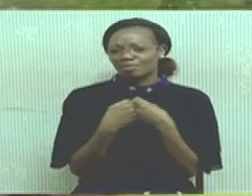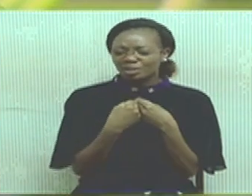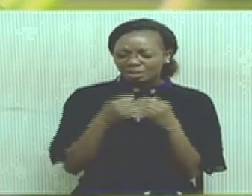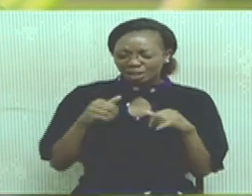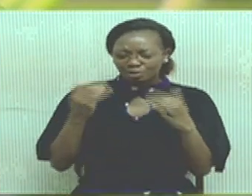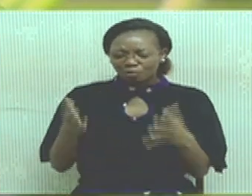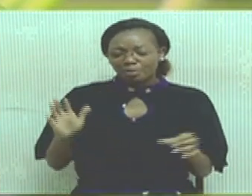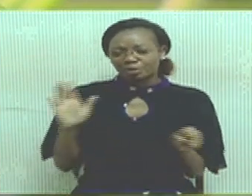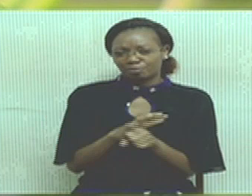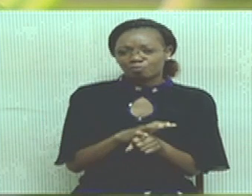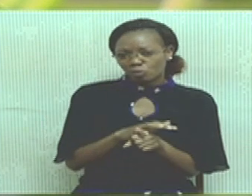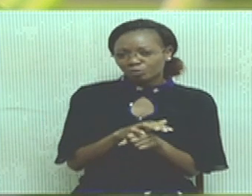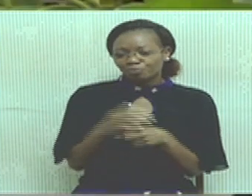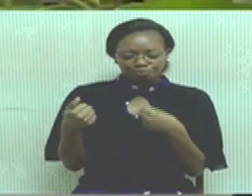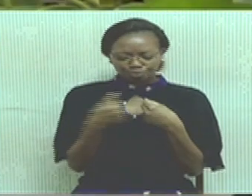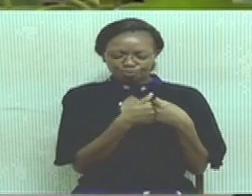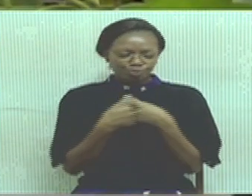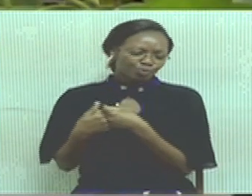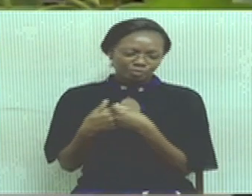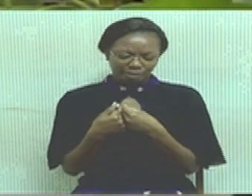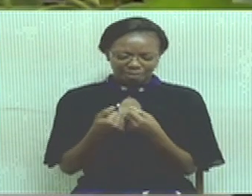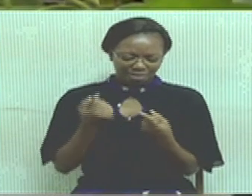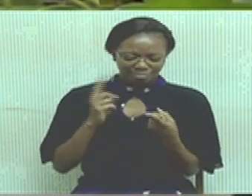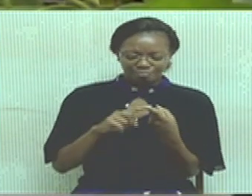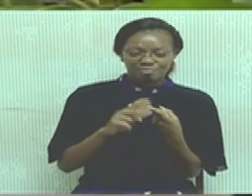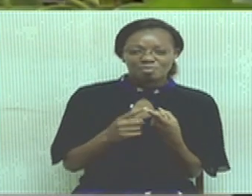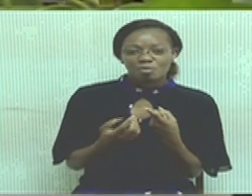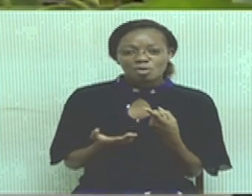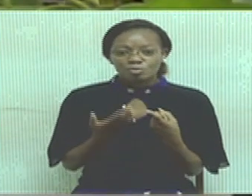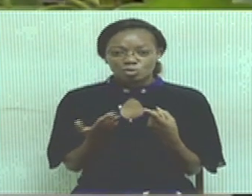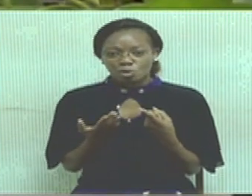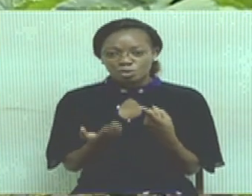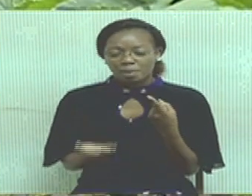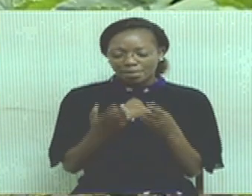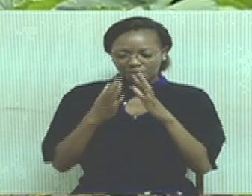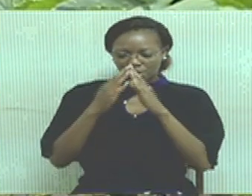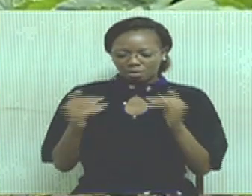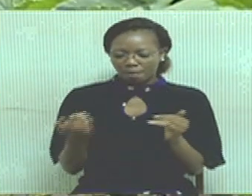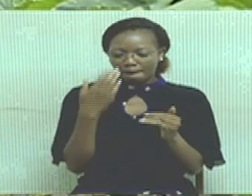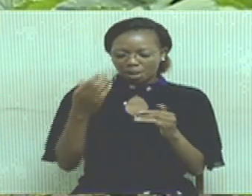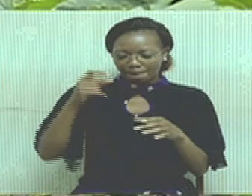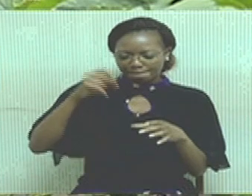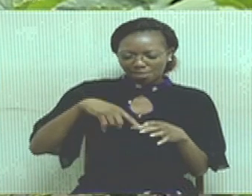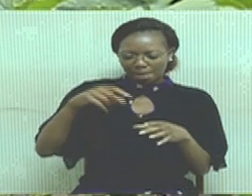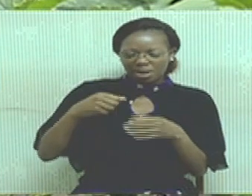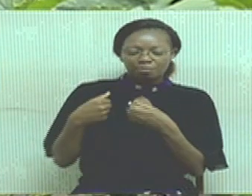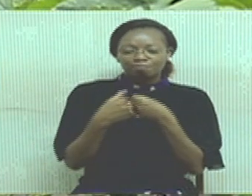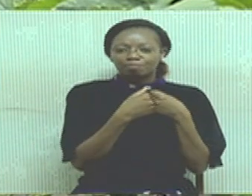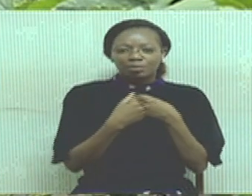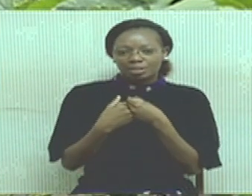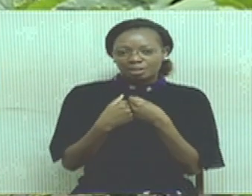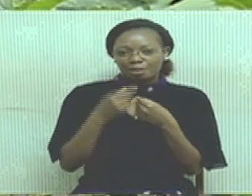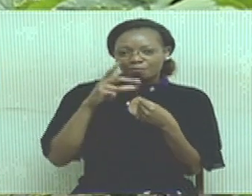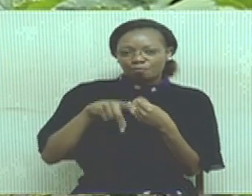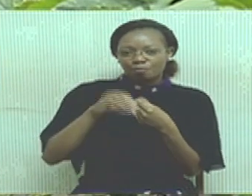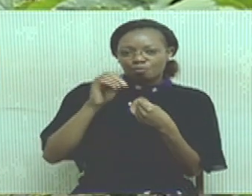na pollination ni baadhi ya changamoto za ukuzi wa strawberries. Shida, changamoto zile huwa zinakuwa kwenye ukuzaji wa strawberries, sana sana